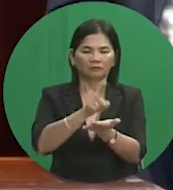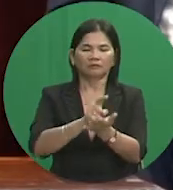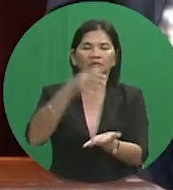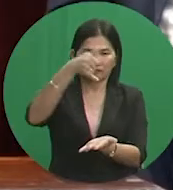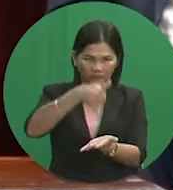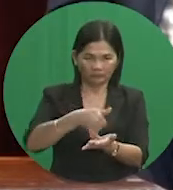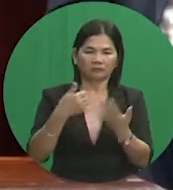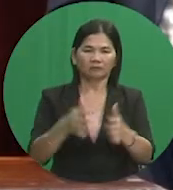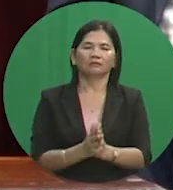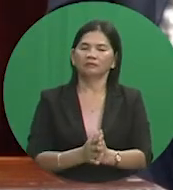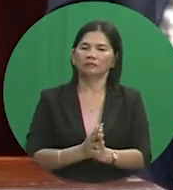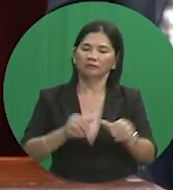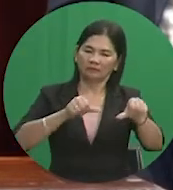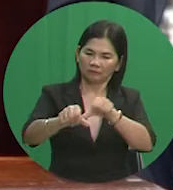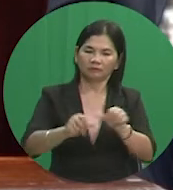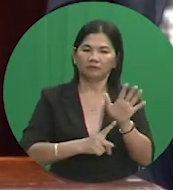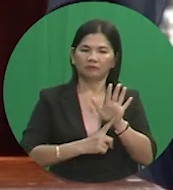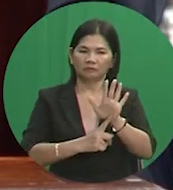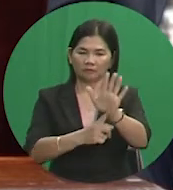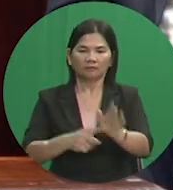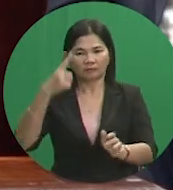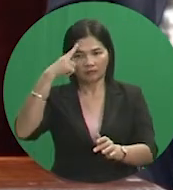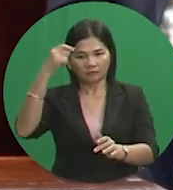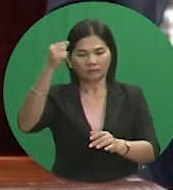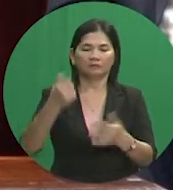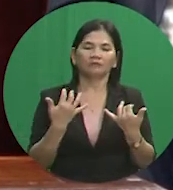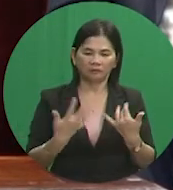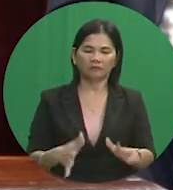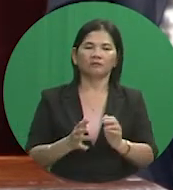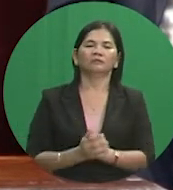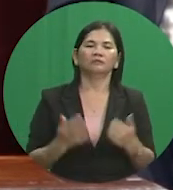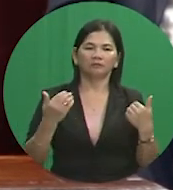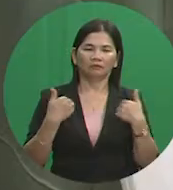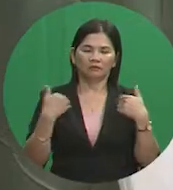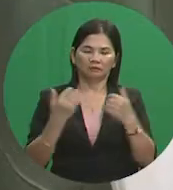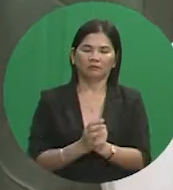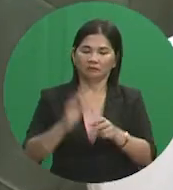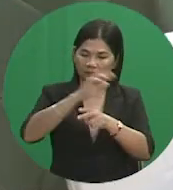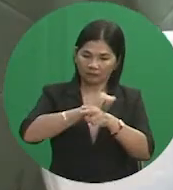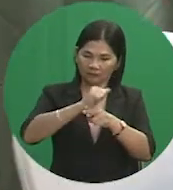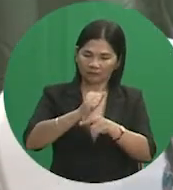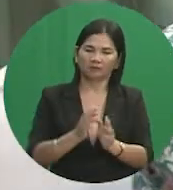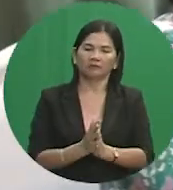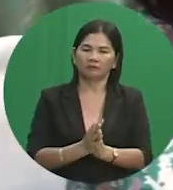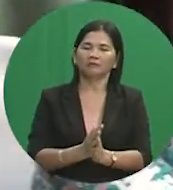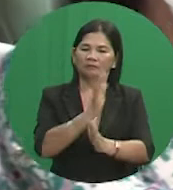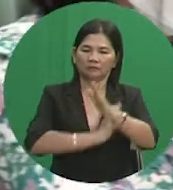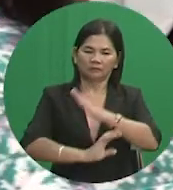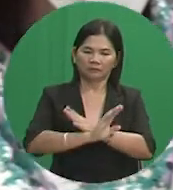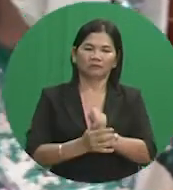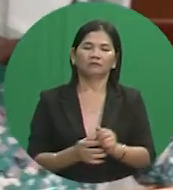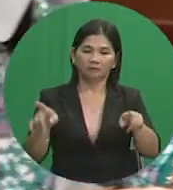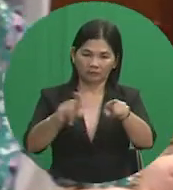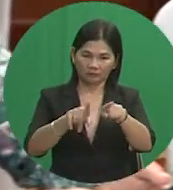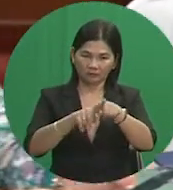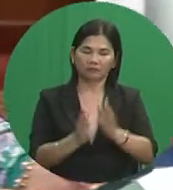นี้สำหรับจิกาบันโตบังหันปีกาปัญญาเจ็ดระบายเยอะเต็งออกคณีจมพัวกาอันวอดกิจกาปีการเพียบรวม